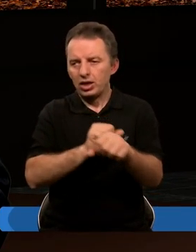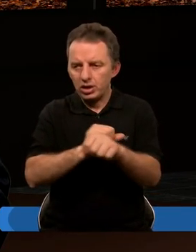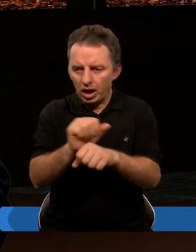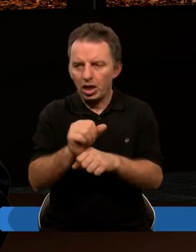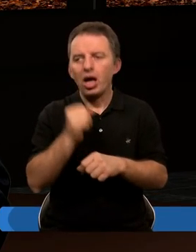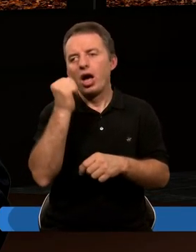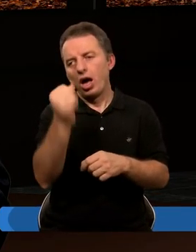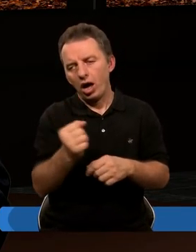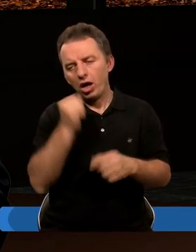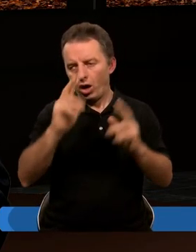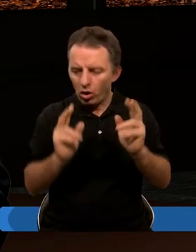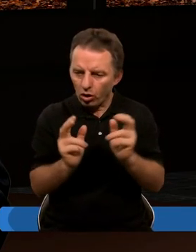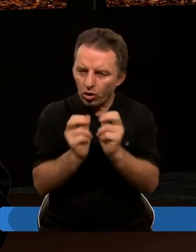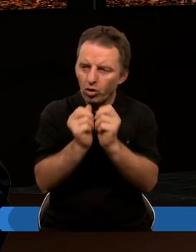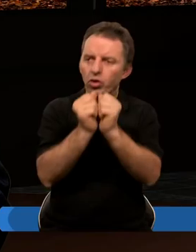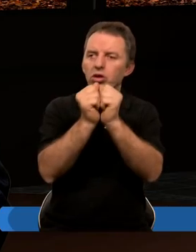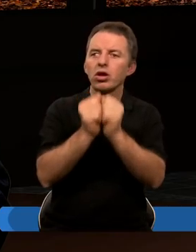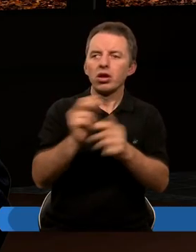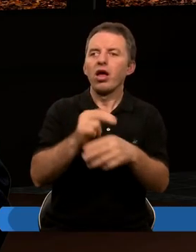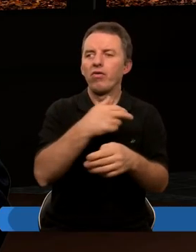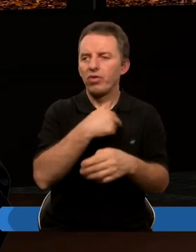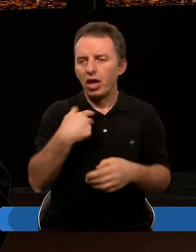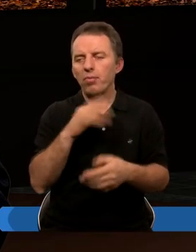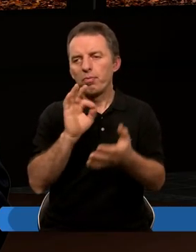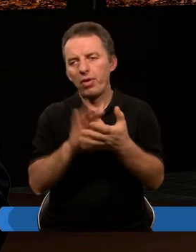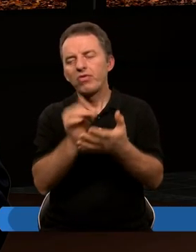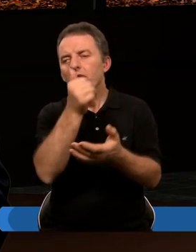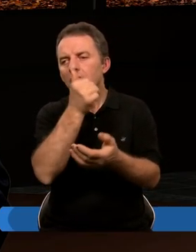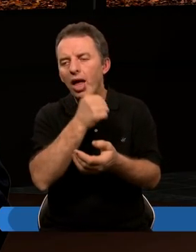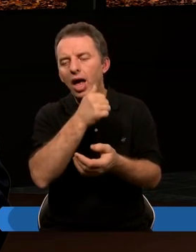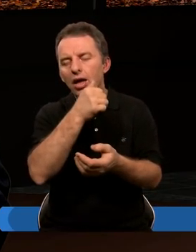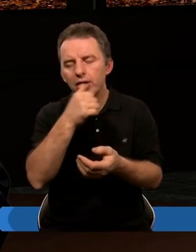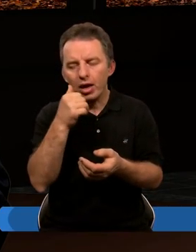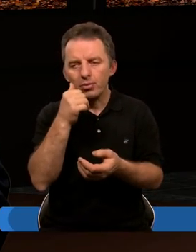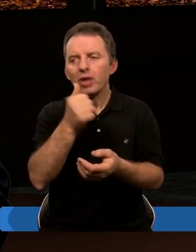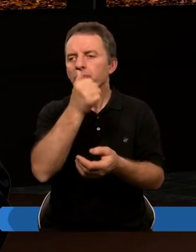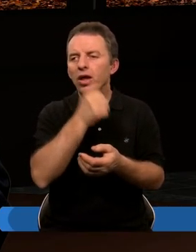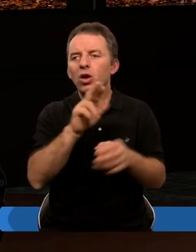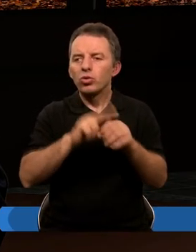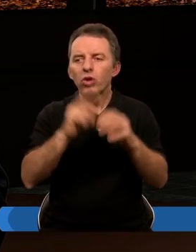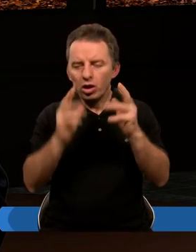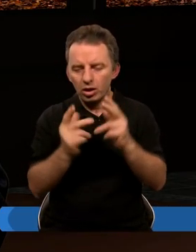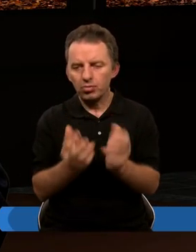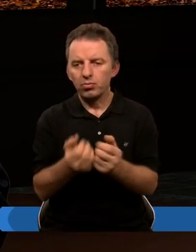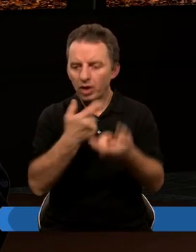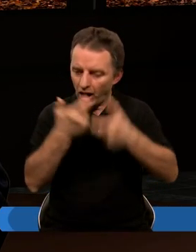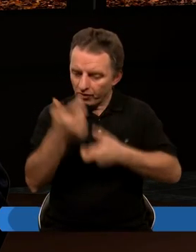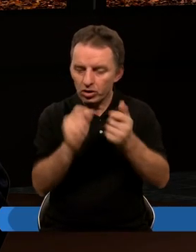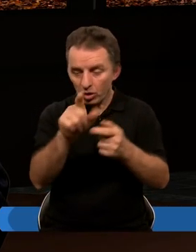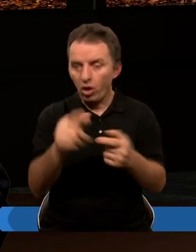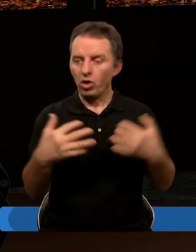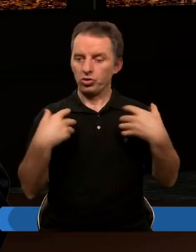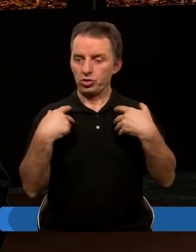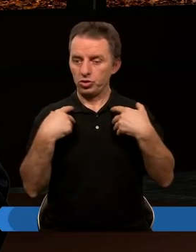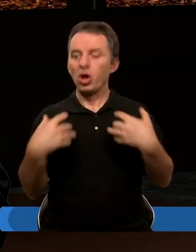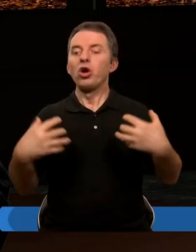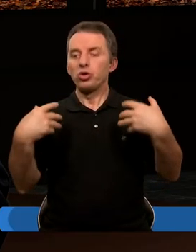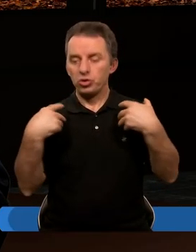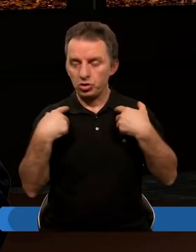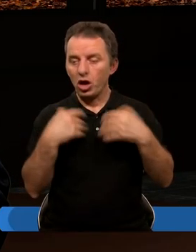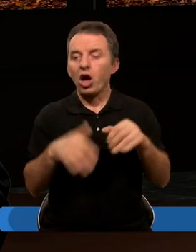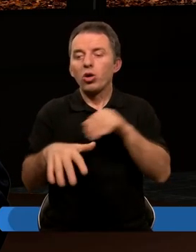Natomiast Paweł apostoł odkrywa przed nami pewną tajemnicę, tajemnicę, która sprawiła, że on poczuł, że żyje, że duchowo